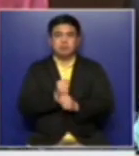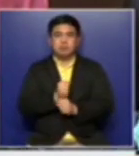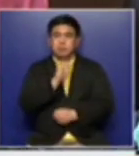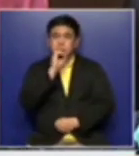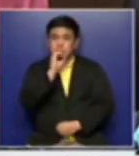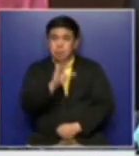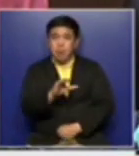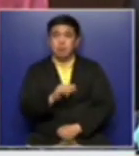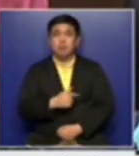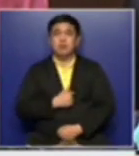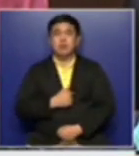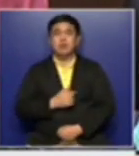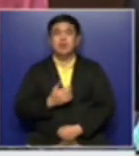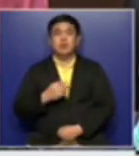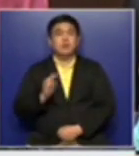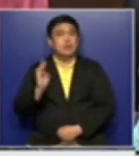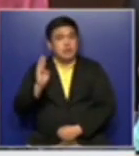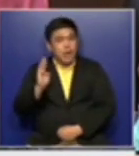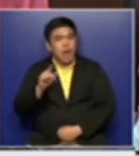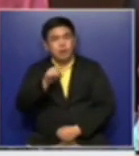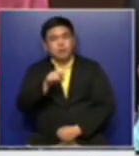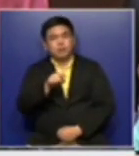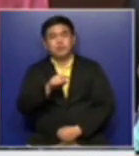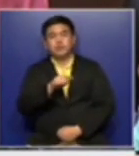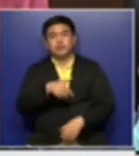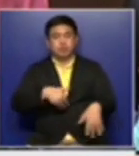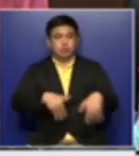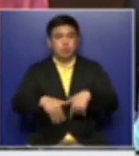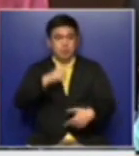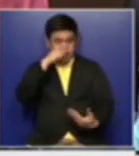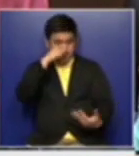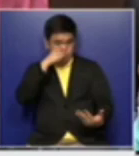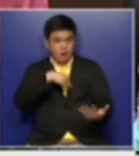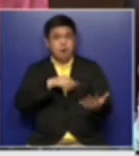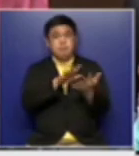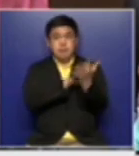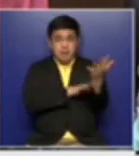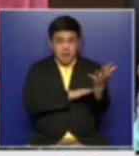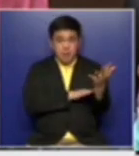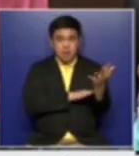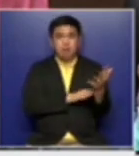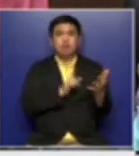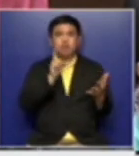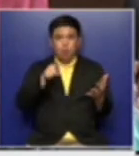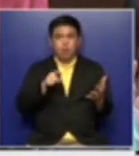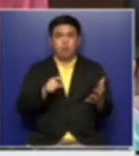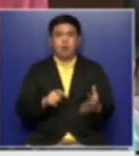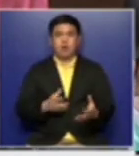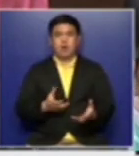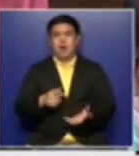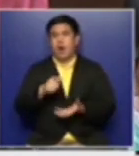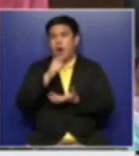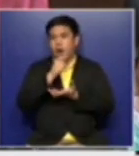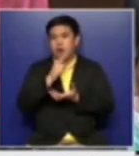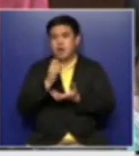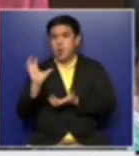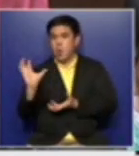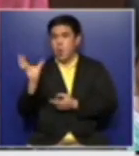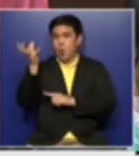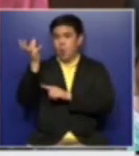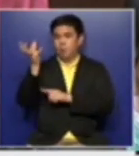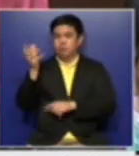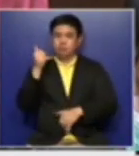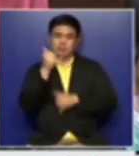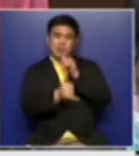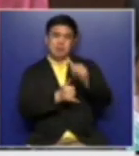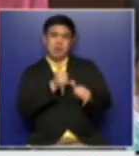ว้รับปากกับพี่น้องประชาชนไว้ว่าประเทศไทยจะต้องเป็นครัวโลกเป็นแหล่งท่องเที่ยวที่สมบูรณ์เพียบพร้